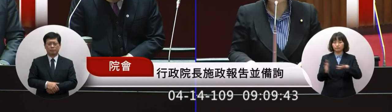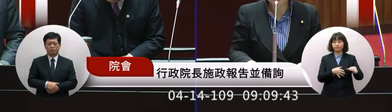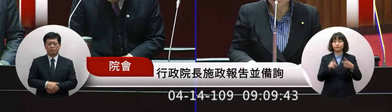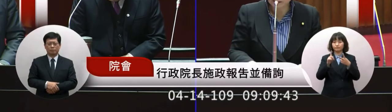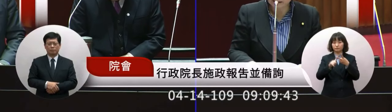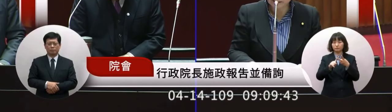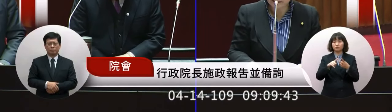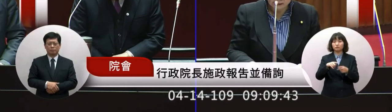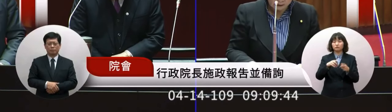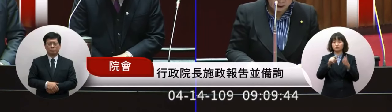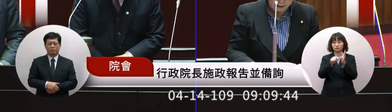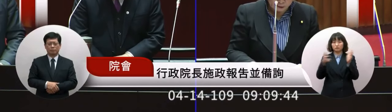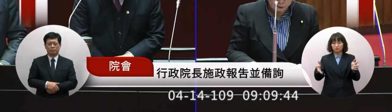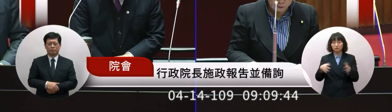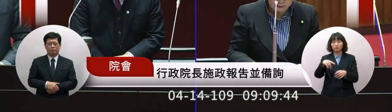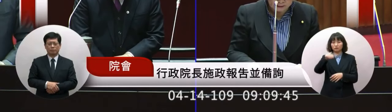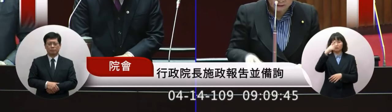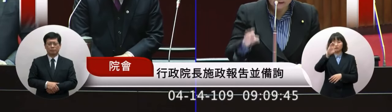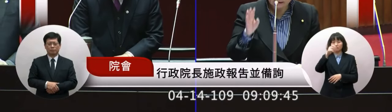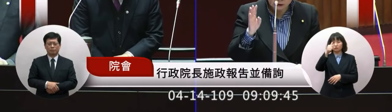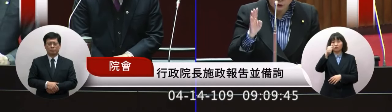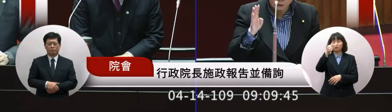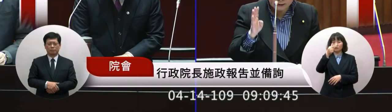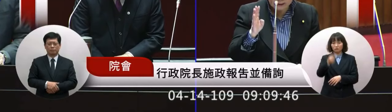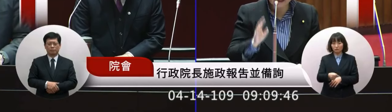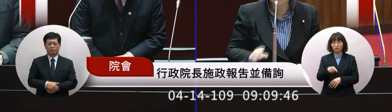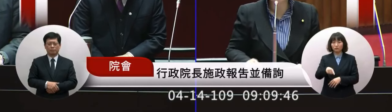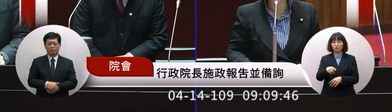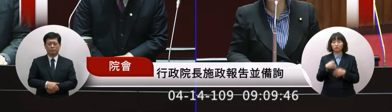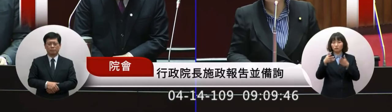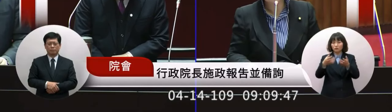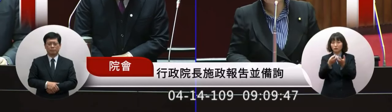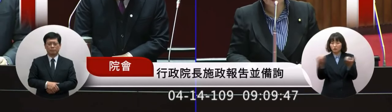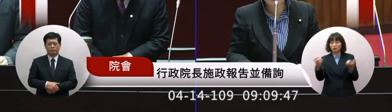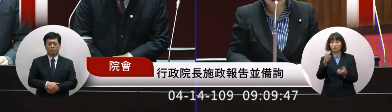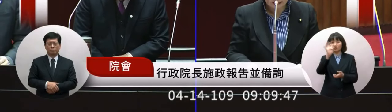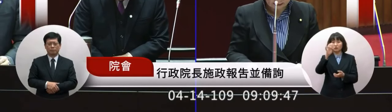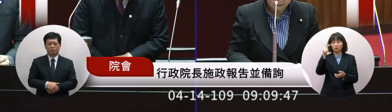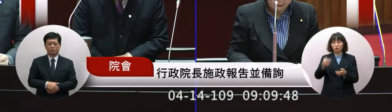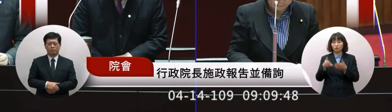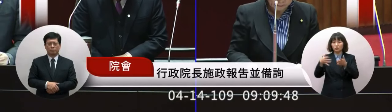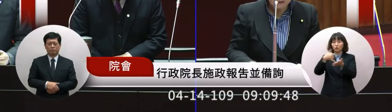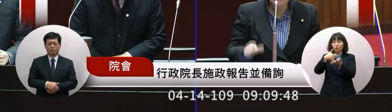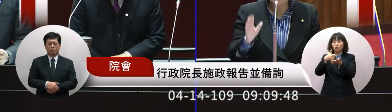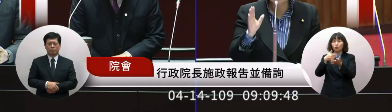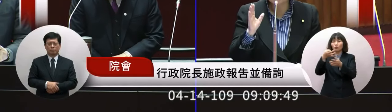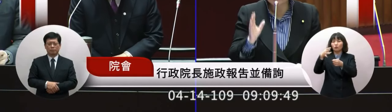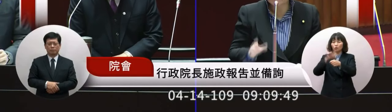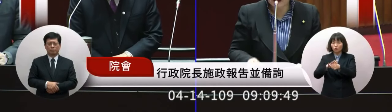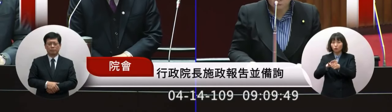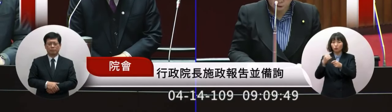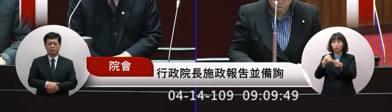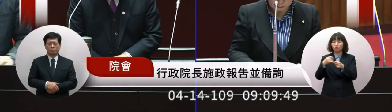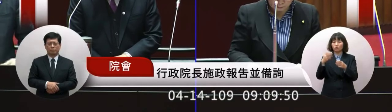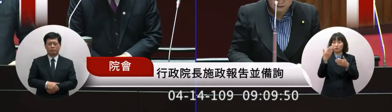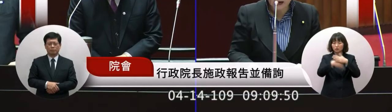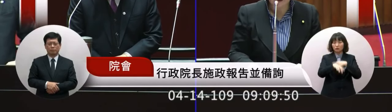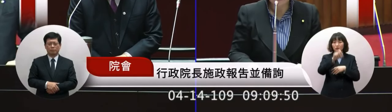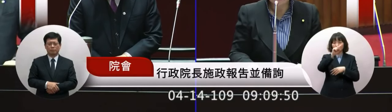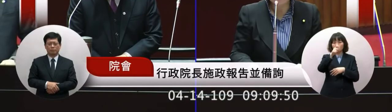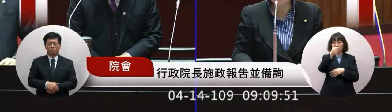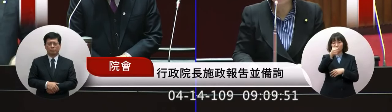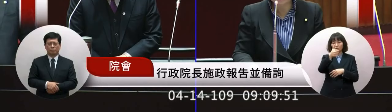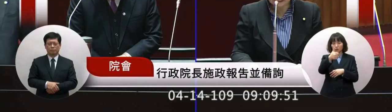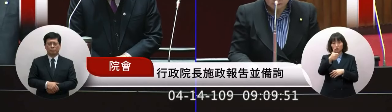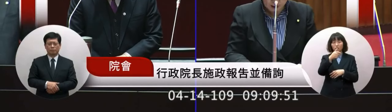二期195亿里面，195亿呢，其中40亿是用在弱势的津贴，剩下155亿，我知